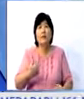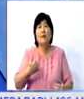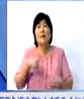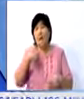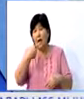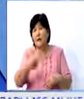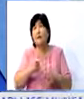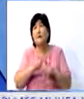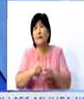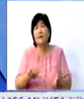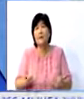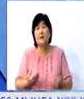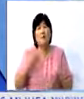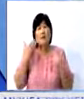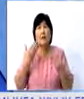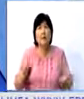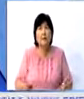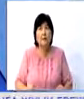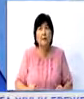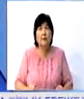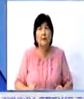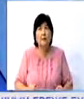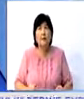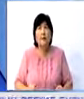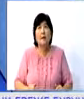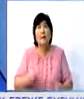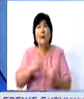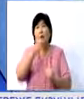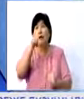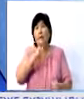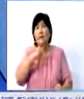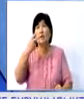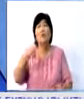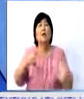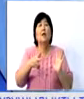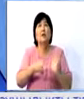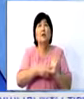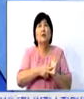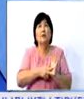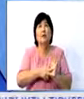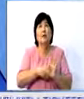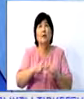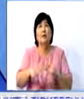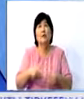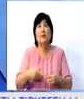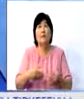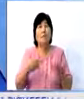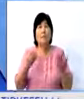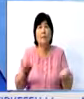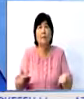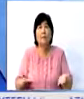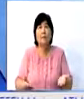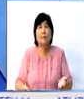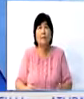берді. Ең білмейміз, бұл еліге жүрді, әр айдың аяғында қалып, 28-інде болайдың департаменті білмейді. Не